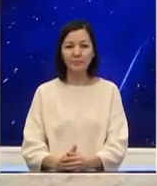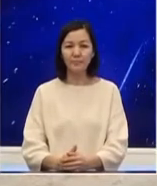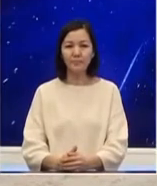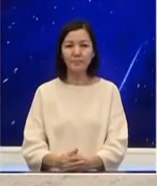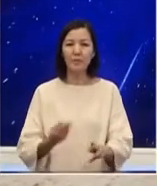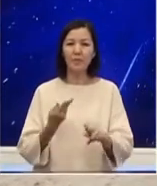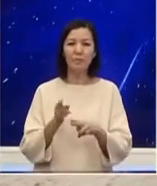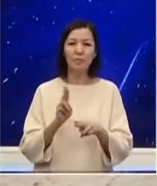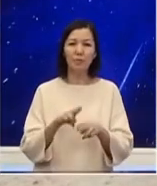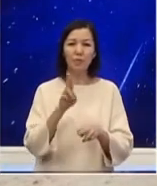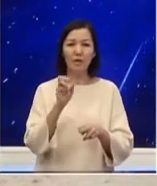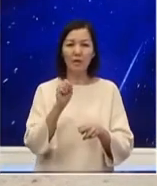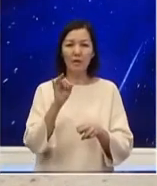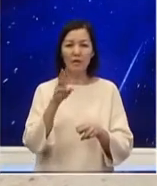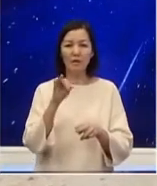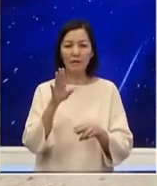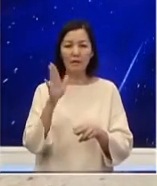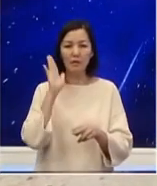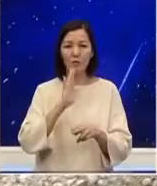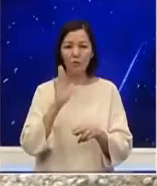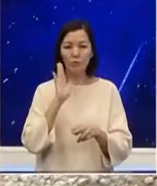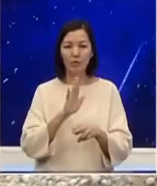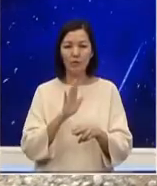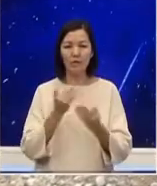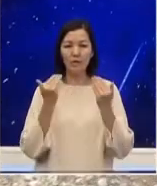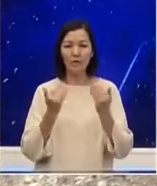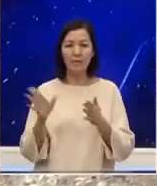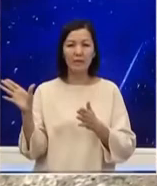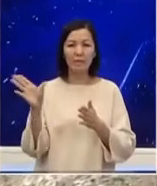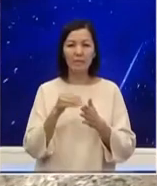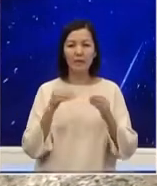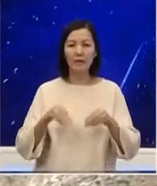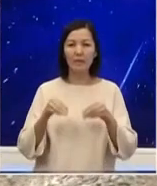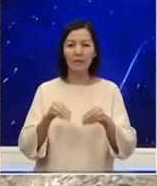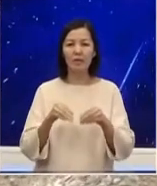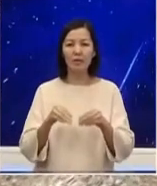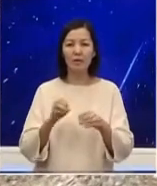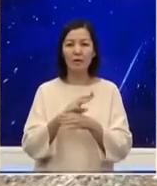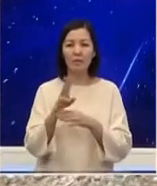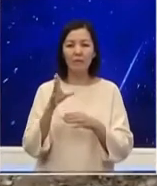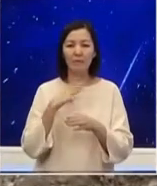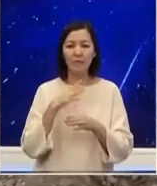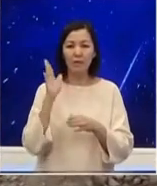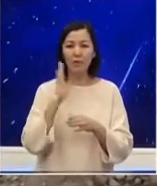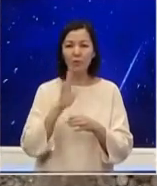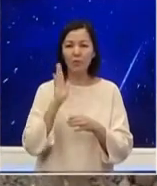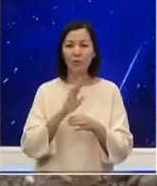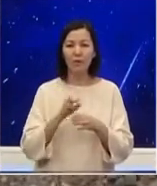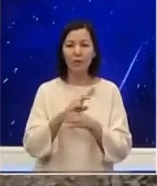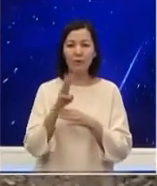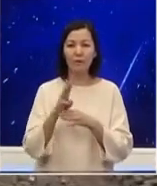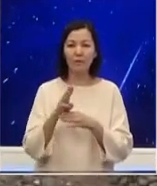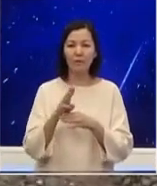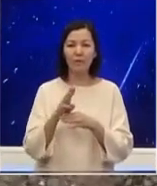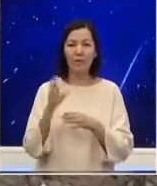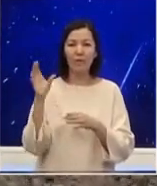Бұл Қаратал ауданындағы су жинау бас бөгеті. Аймаққа қарасты барлық егін алқабын сумен қамтамасыз етеді. Тіршілік нәрін жіберу қуаты